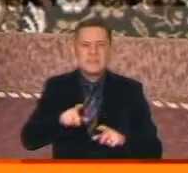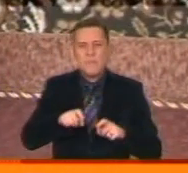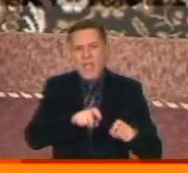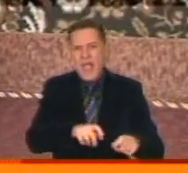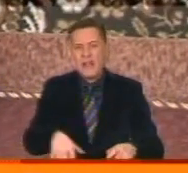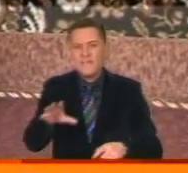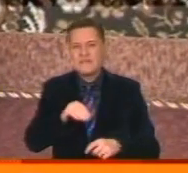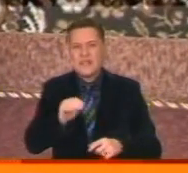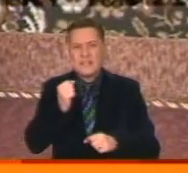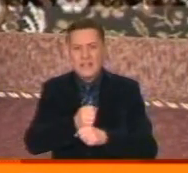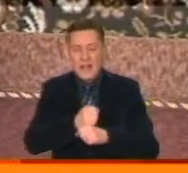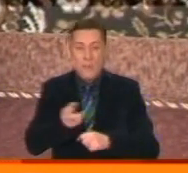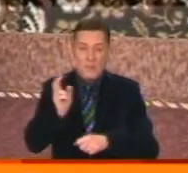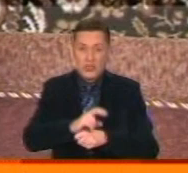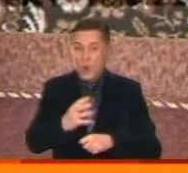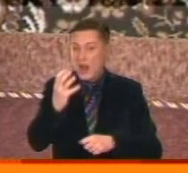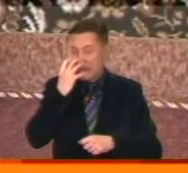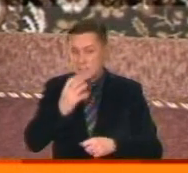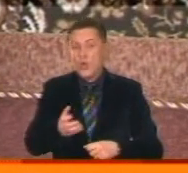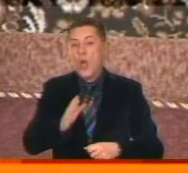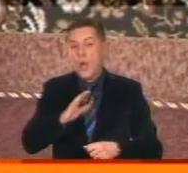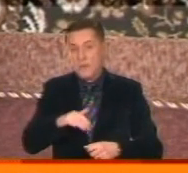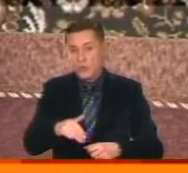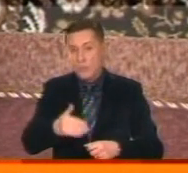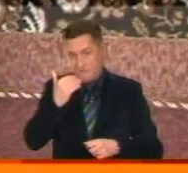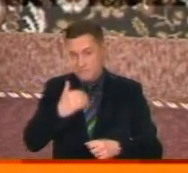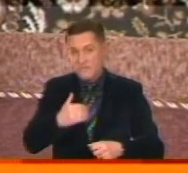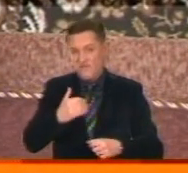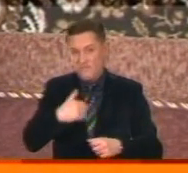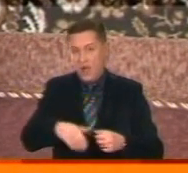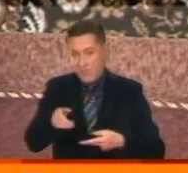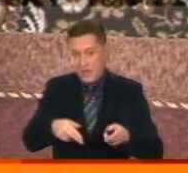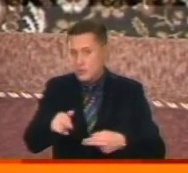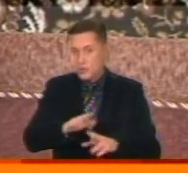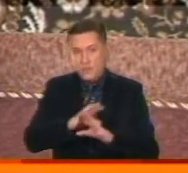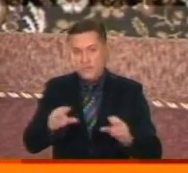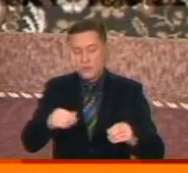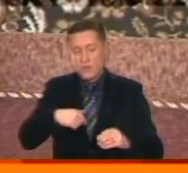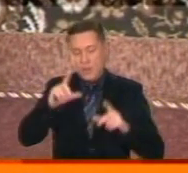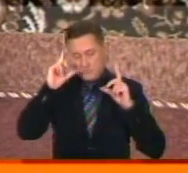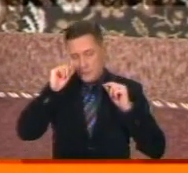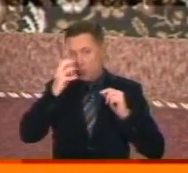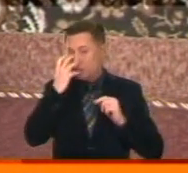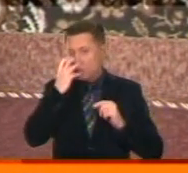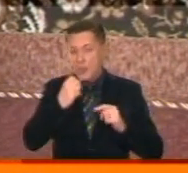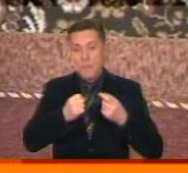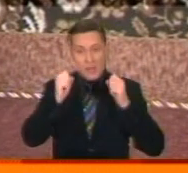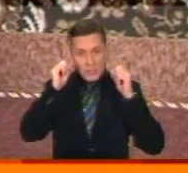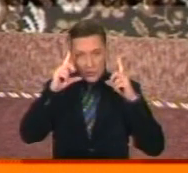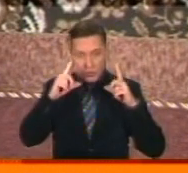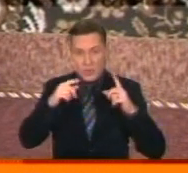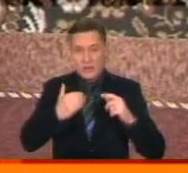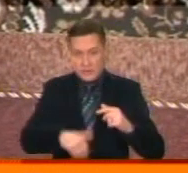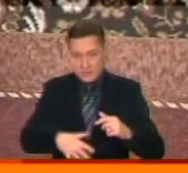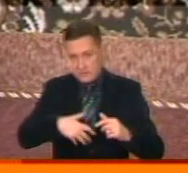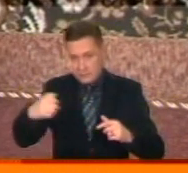прил анестезиолог Ну и всё потом в операционную и и всё там Я уснула проснулась и потом мне